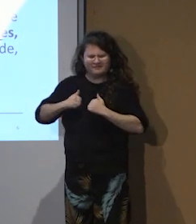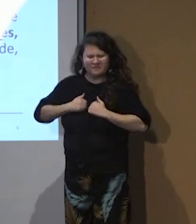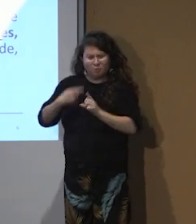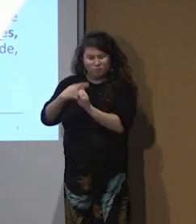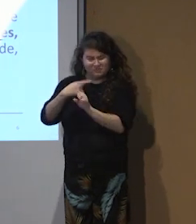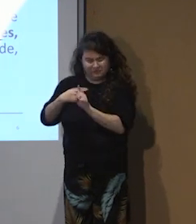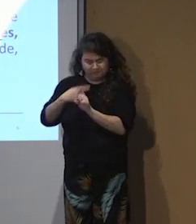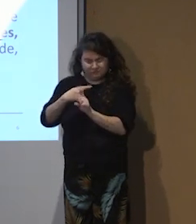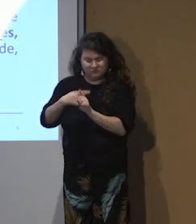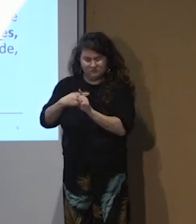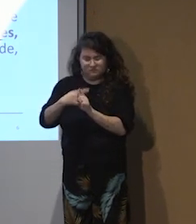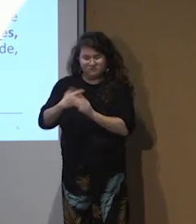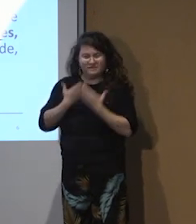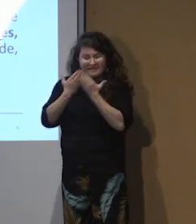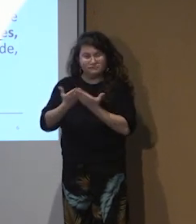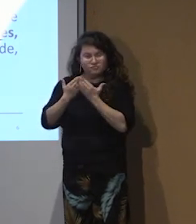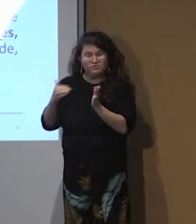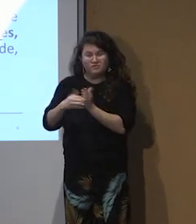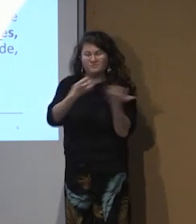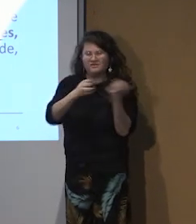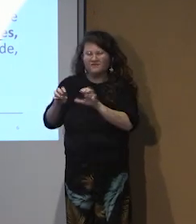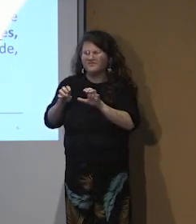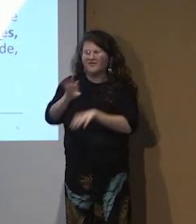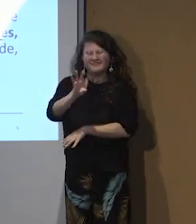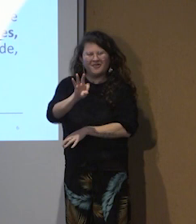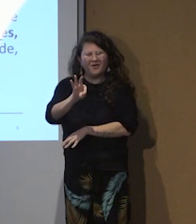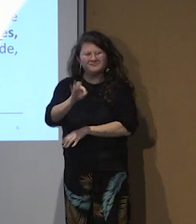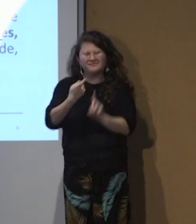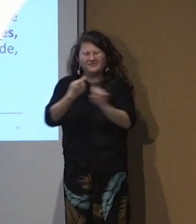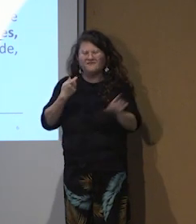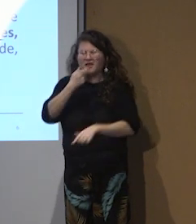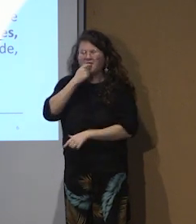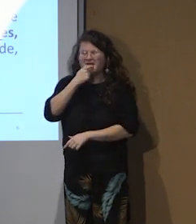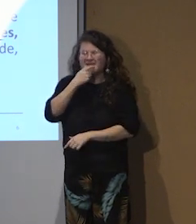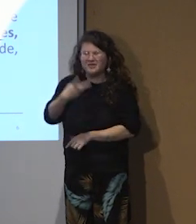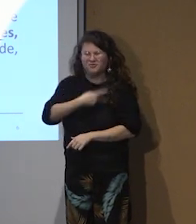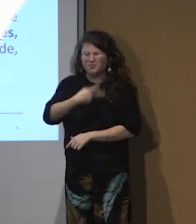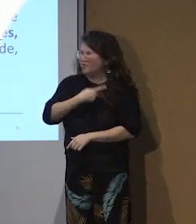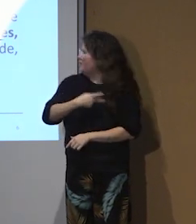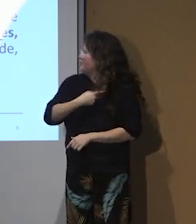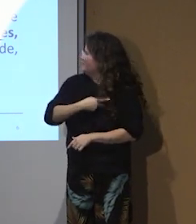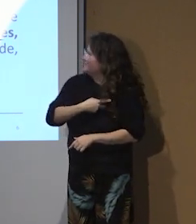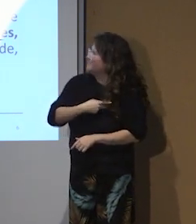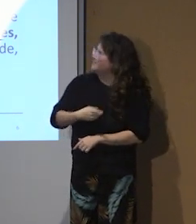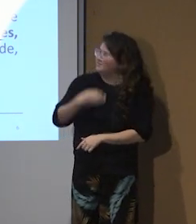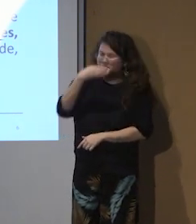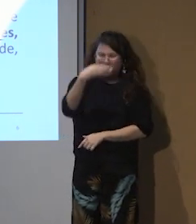une étude des années 50 par un épidémiologiste anglais, c'est le docteur Morris, qui a